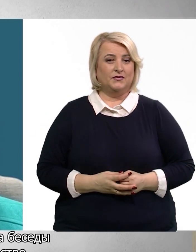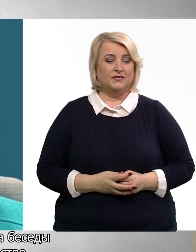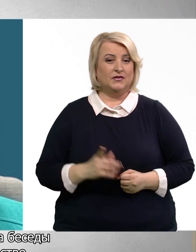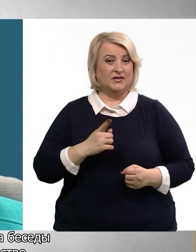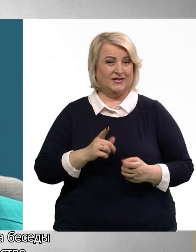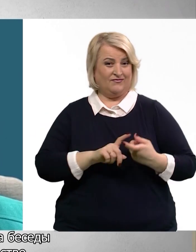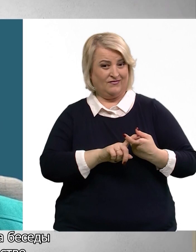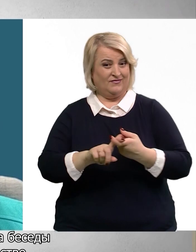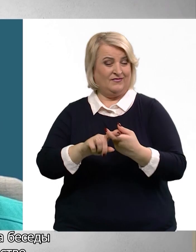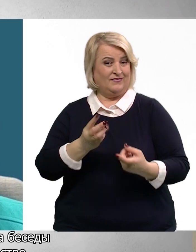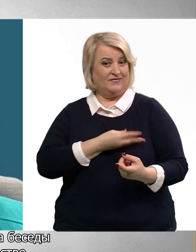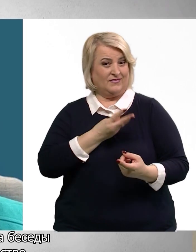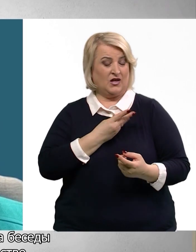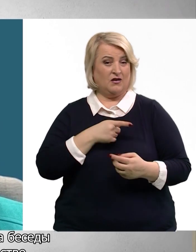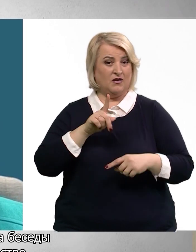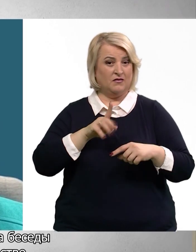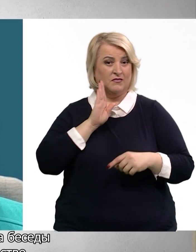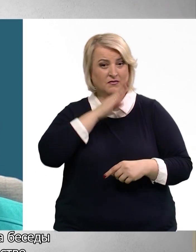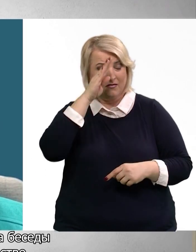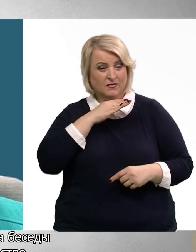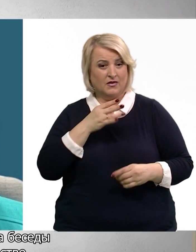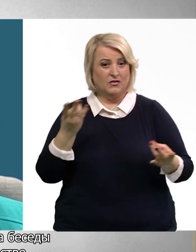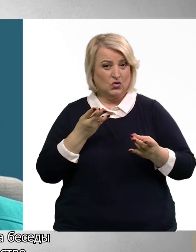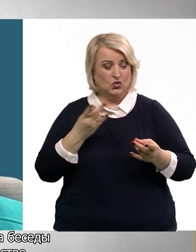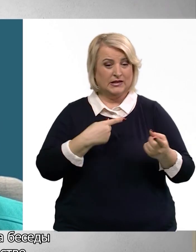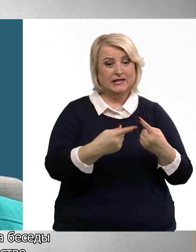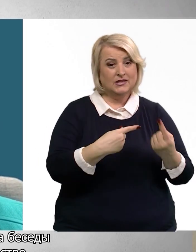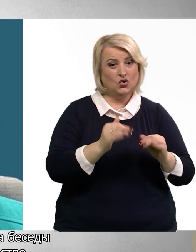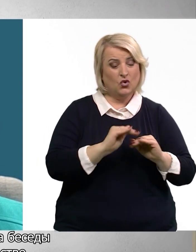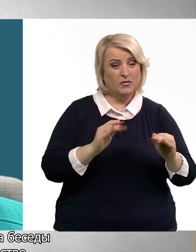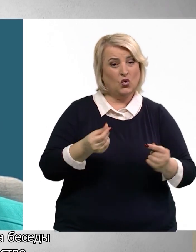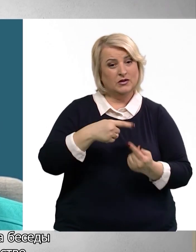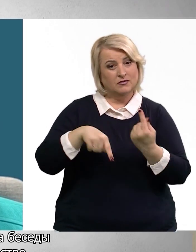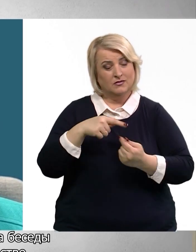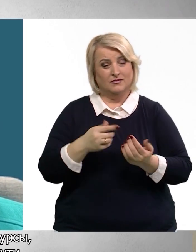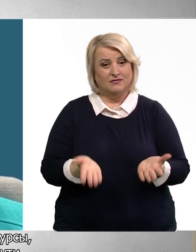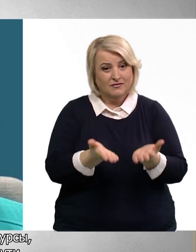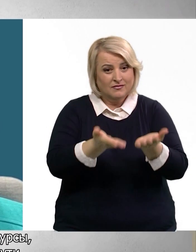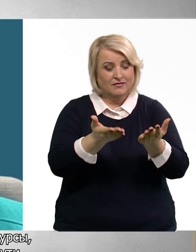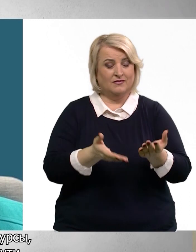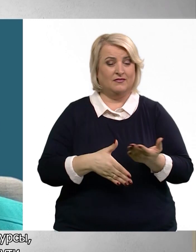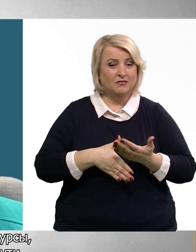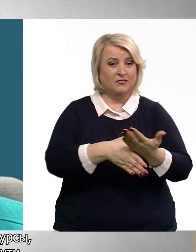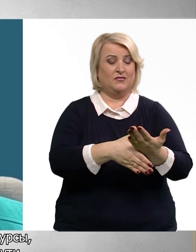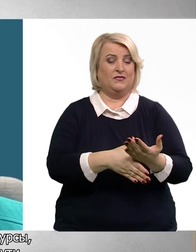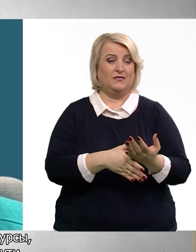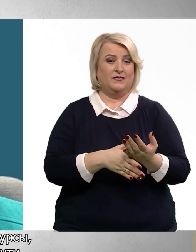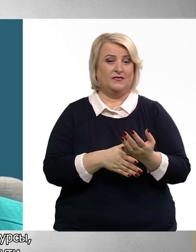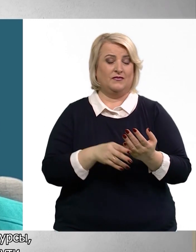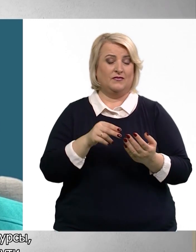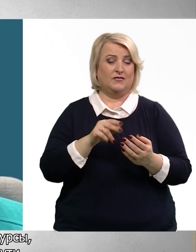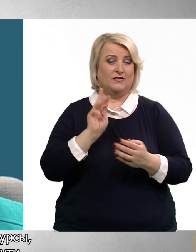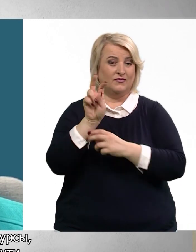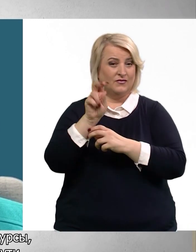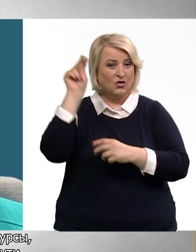Și să-i motivezi că acești părinți are sens să discute cu copiilor despre antreprenoriat și să-i încurajeze să